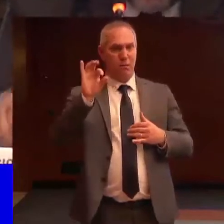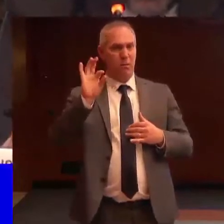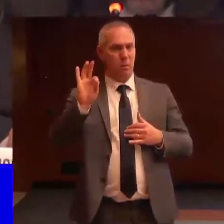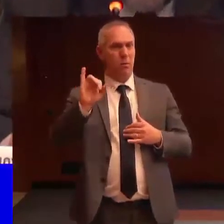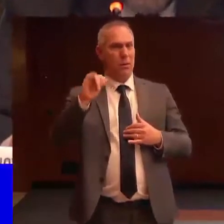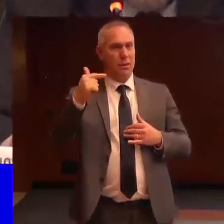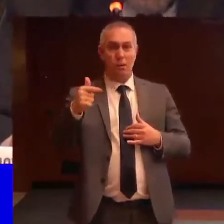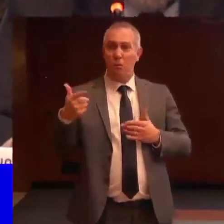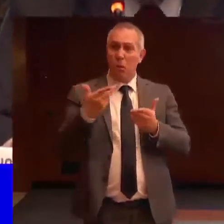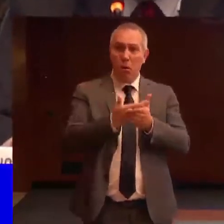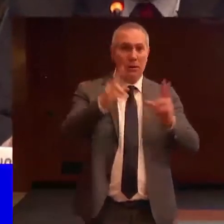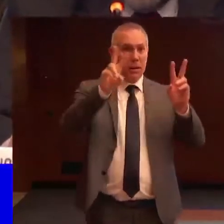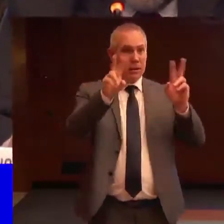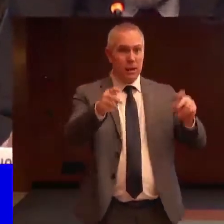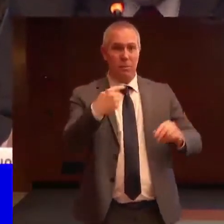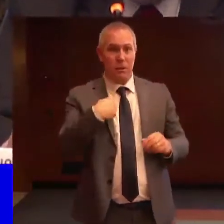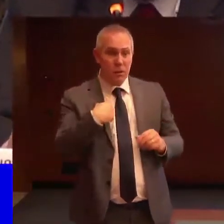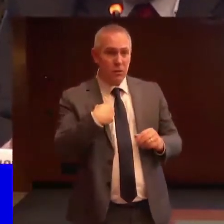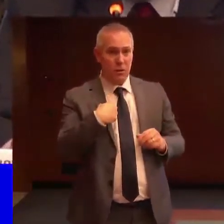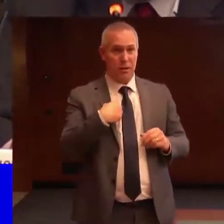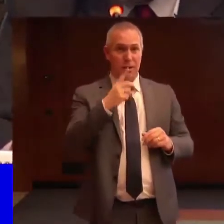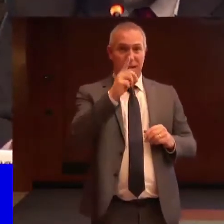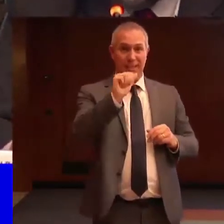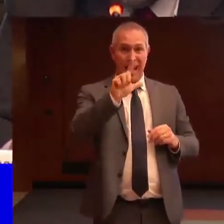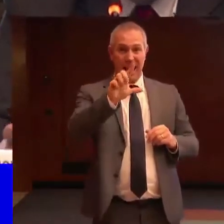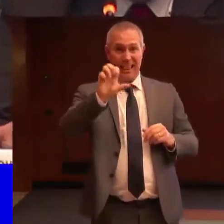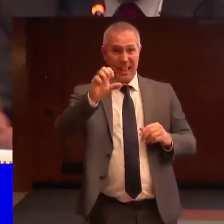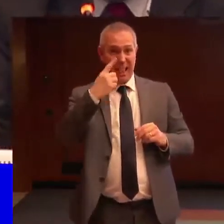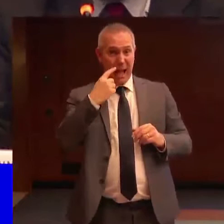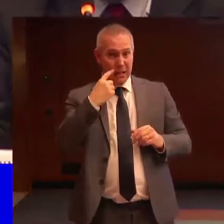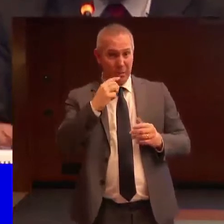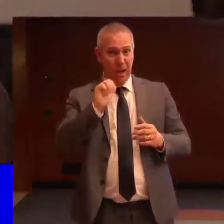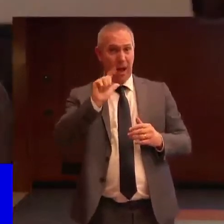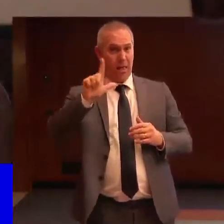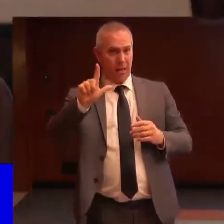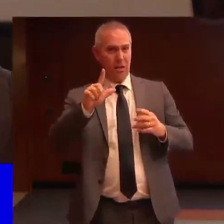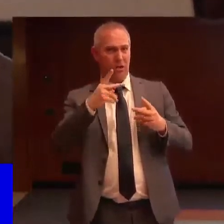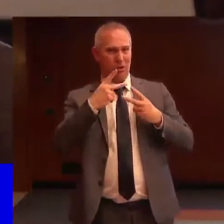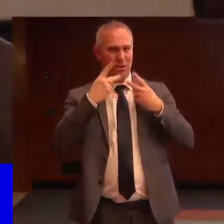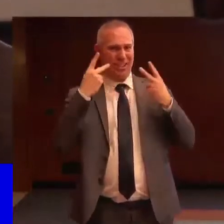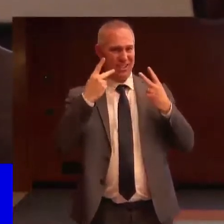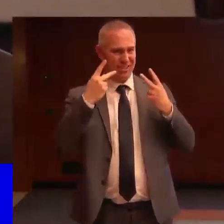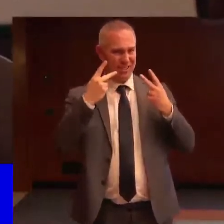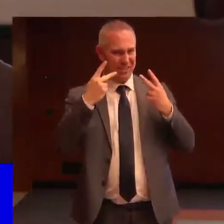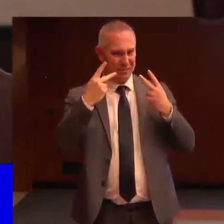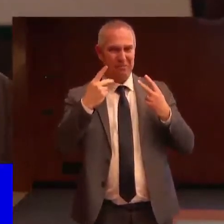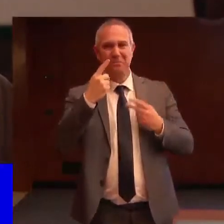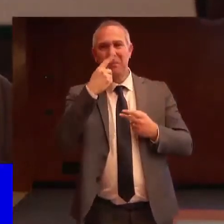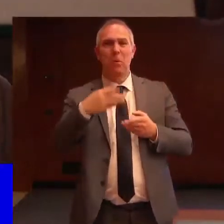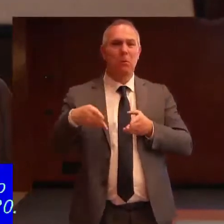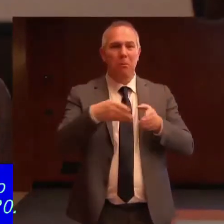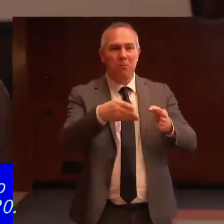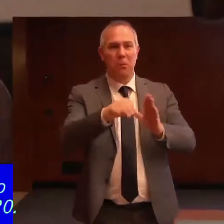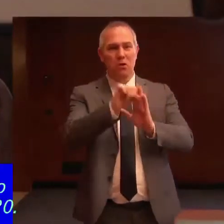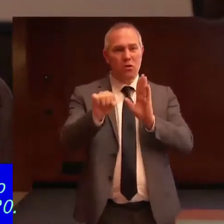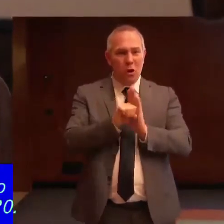possiamo intuirlo, Dalle lacrime al sorriso, gli sguardi del cinema. Quindi un percorso probabilmente storico attraverso